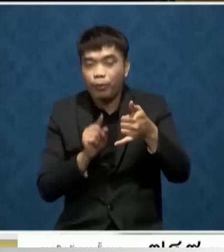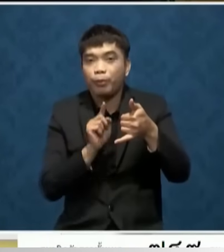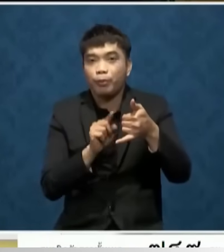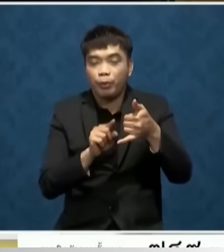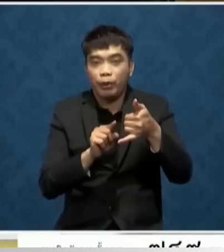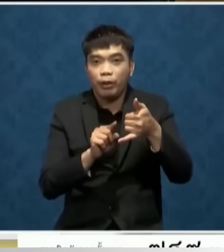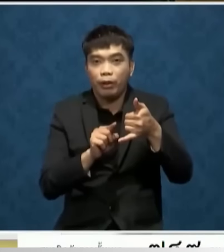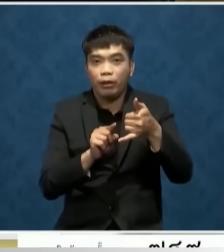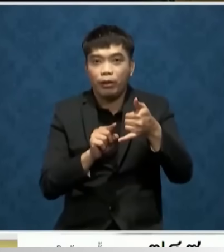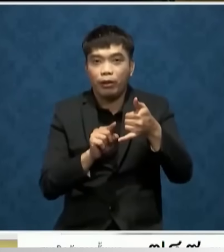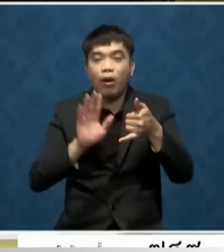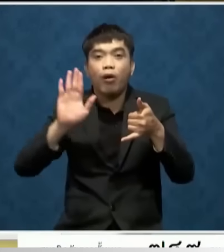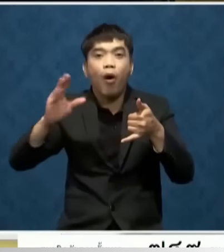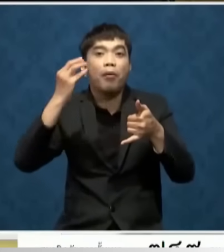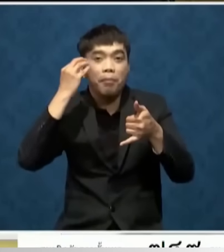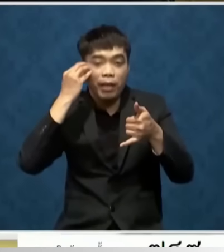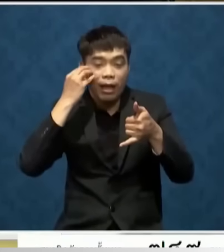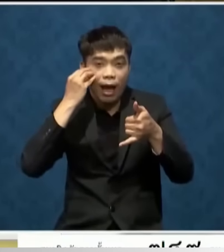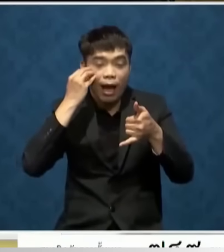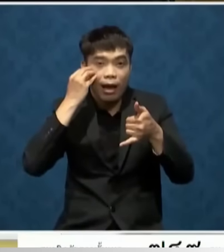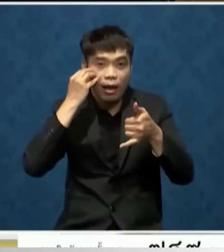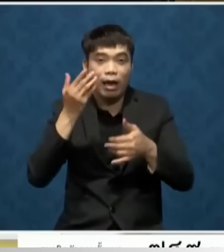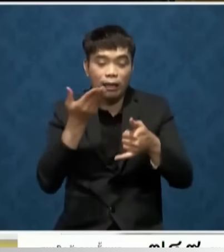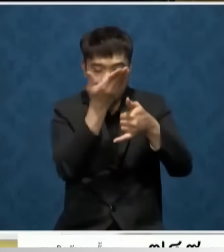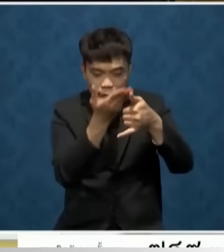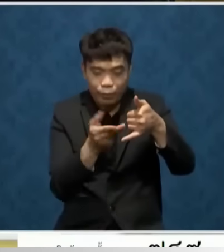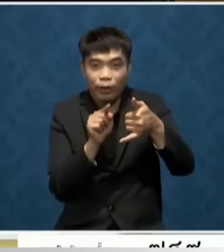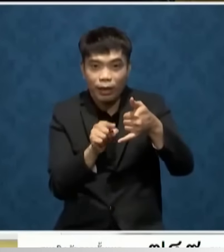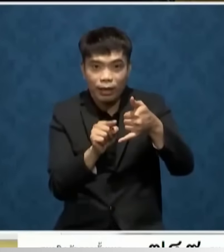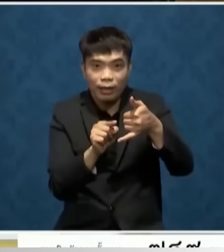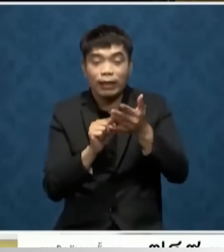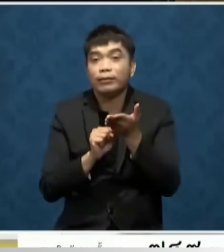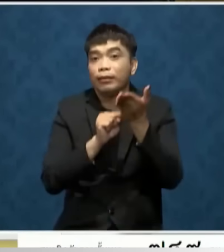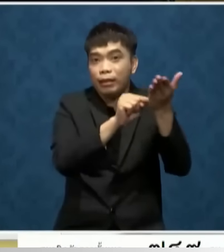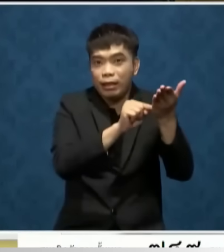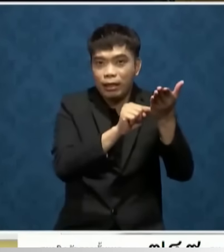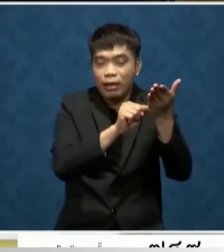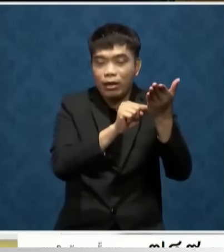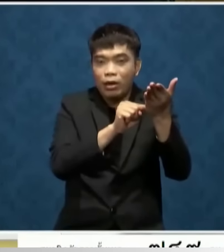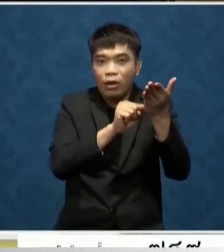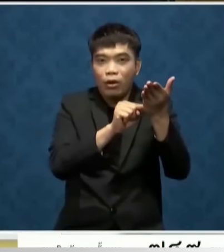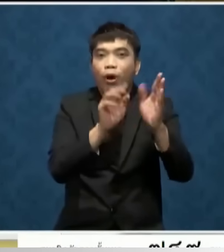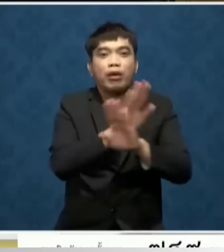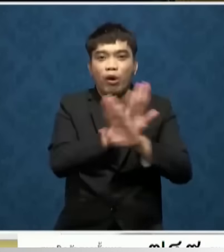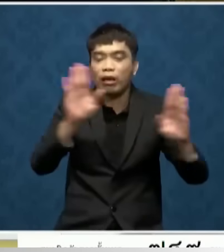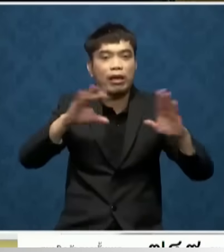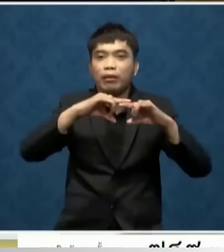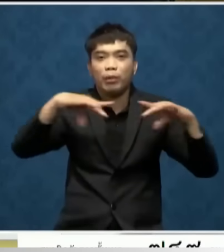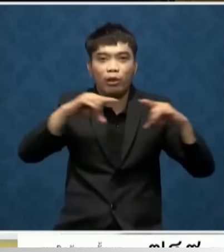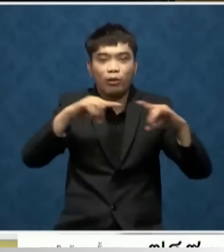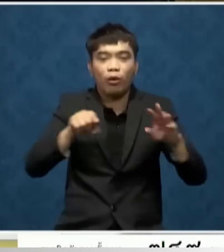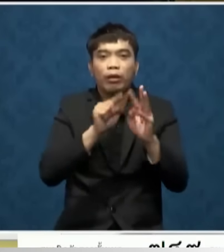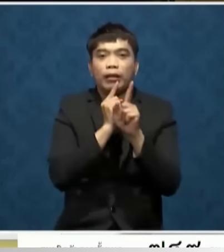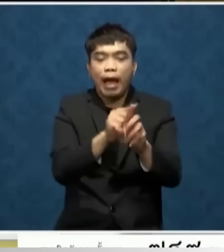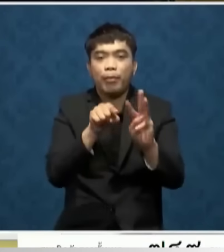ผู้แทนราษฎรก็คือของนายพิธาลิ้มเจริญรัตน์ได้สิ้นสุดลงตามรัฐธรรมนูญมาตรา101วงเล็บ